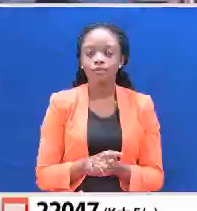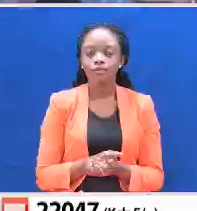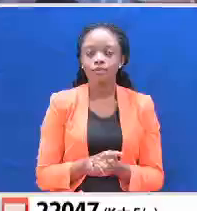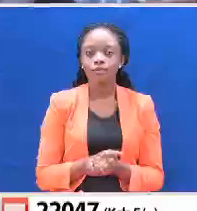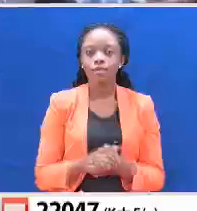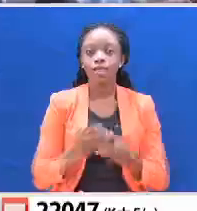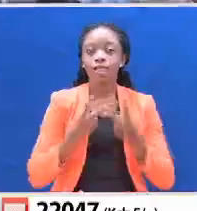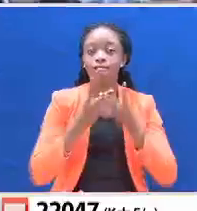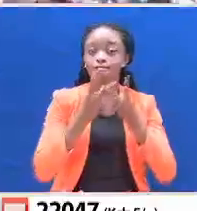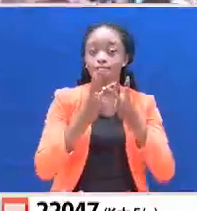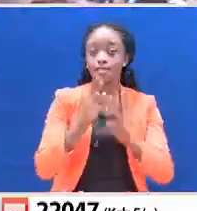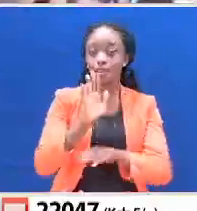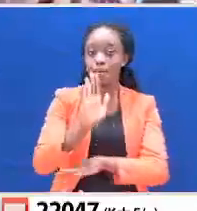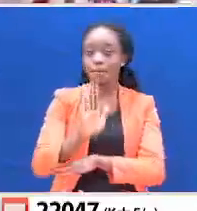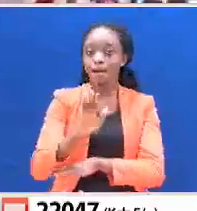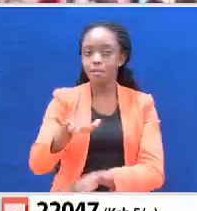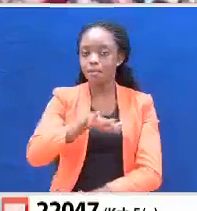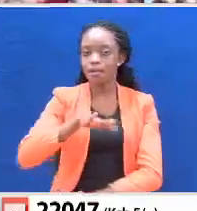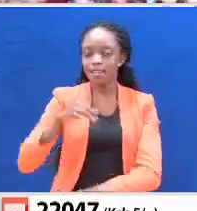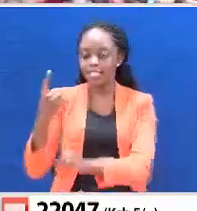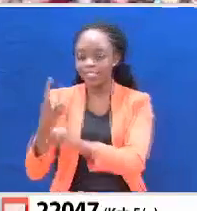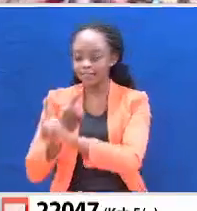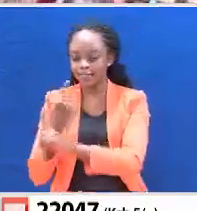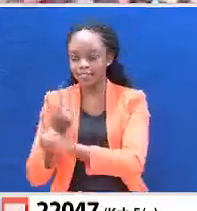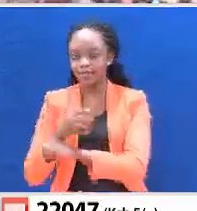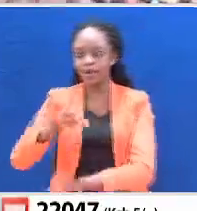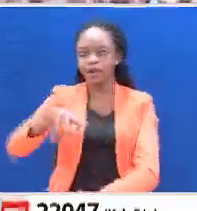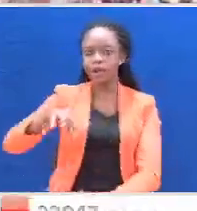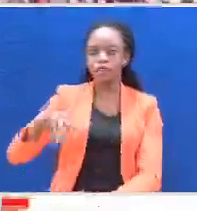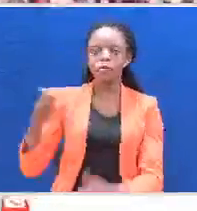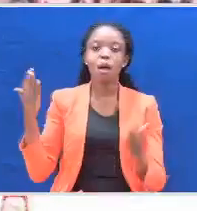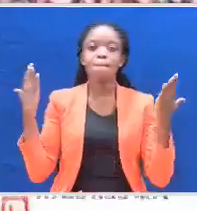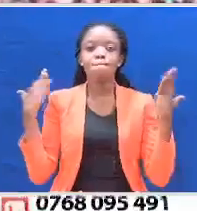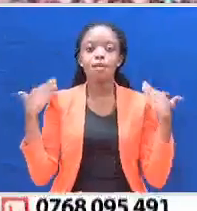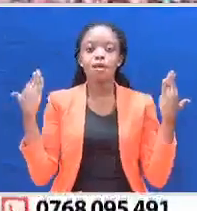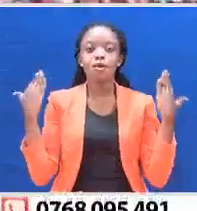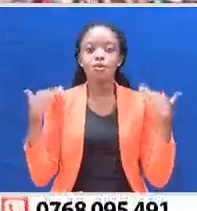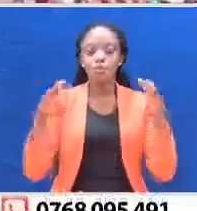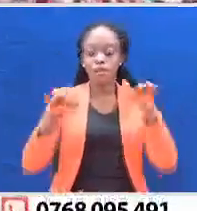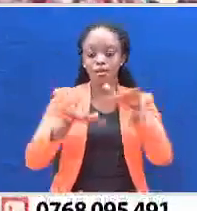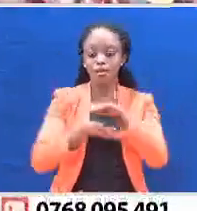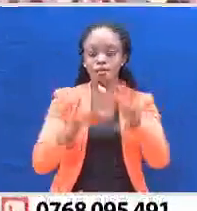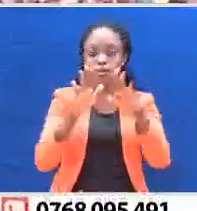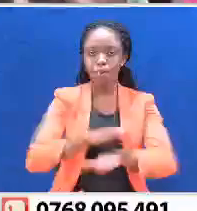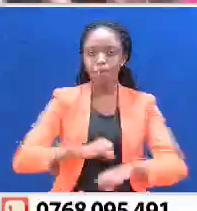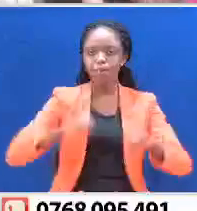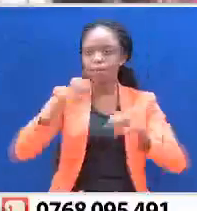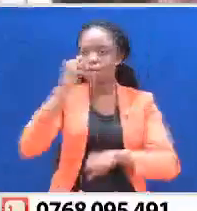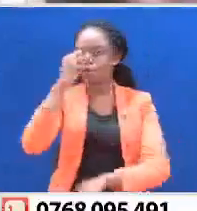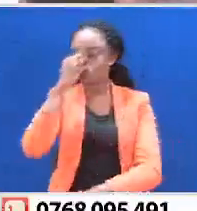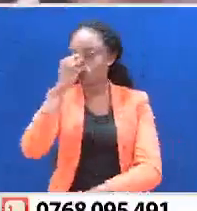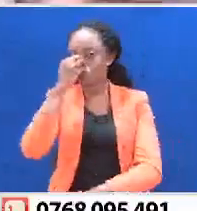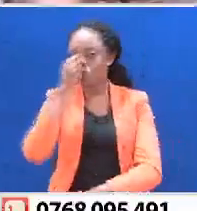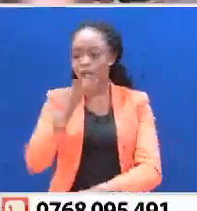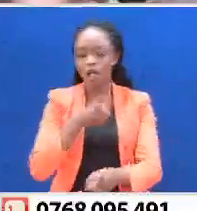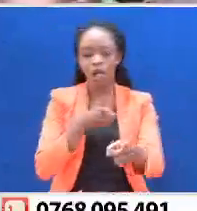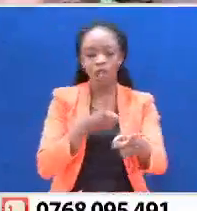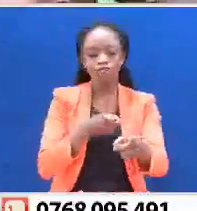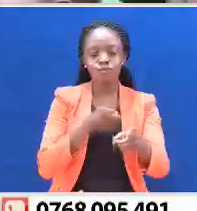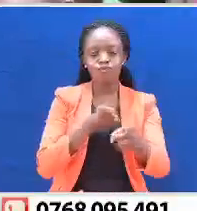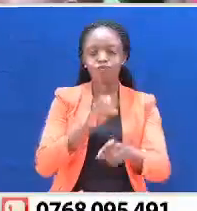Katika ziara yake katika maeneo mbalimbali ya kaunti ya Meru, naibu rais William Ruto amesuta ripoti ya